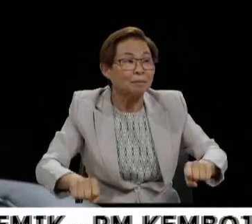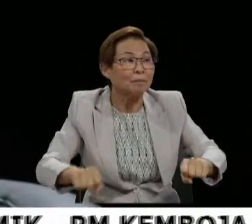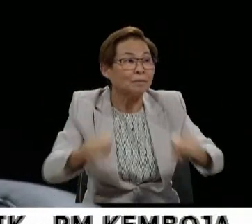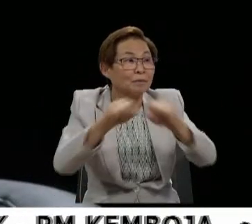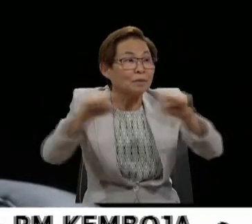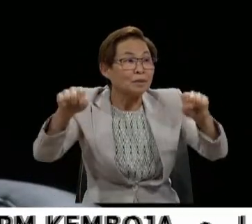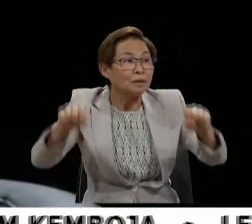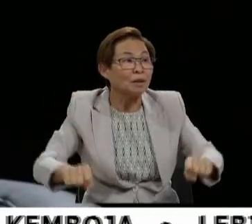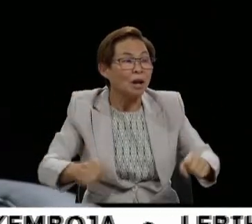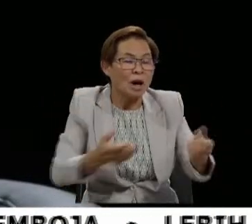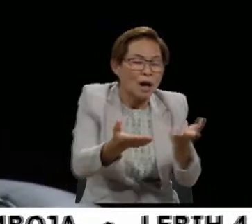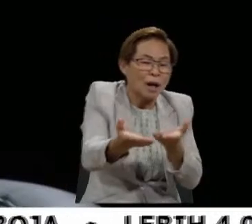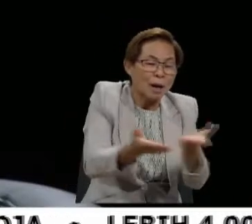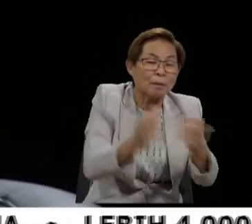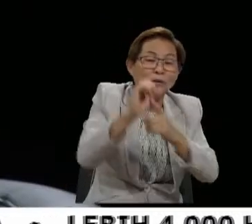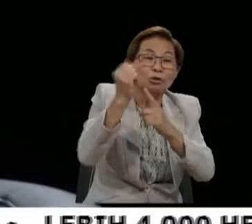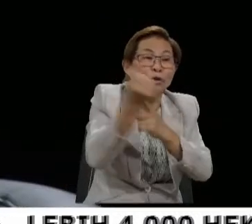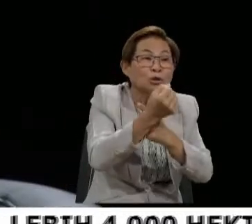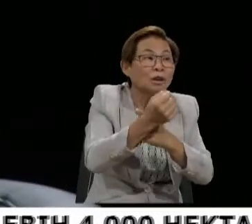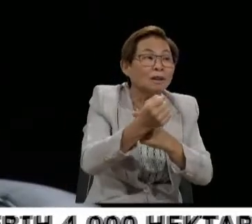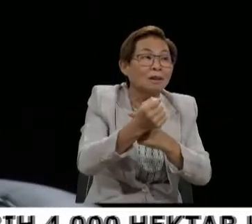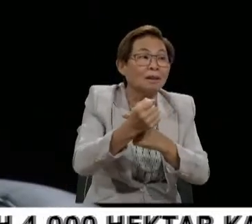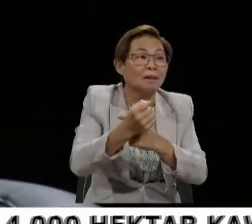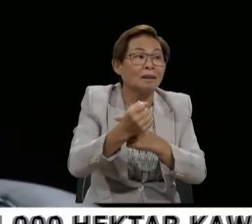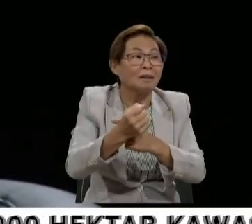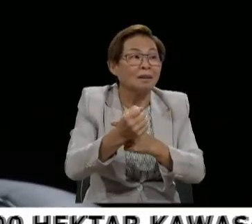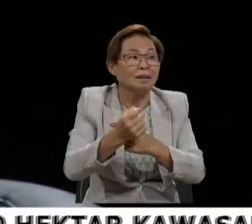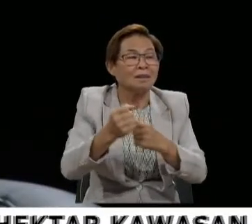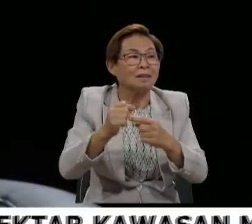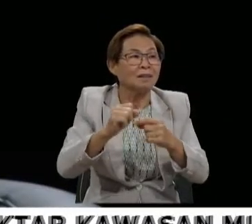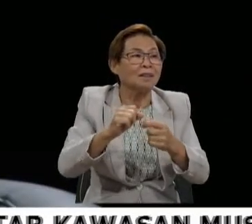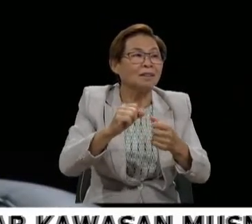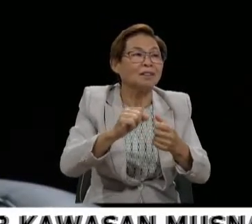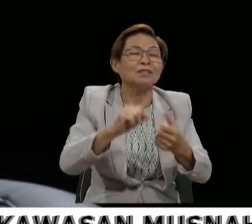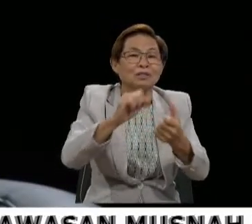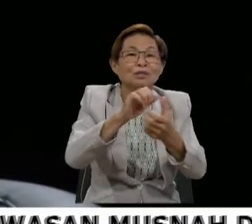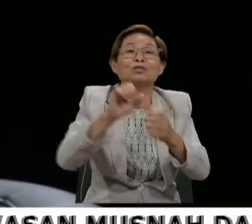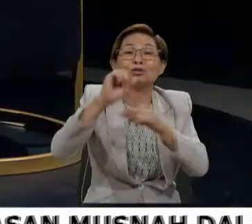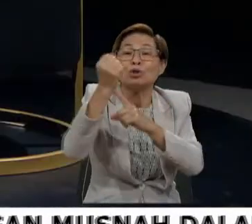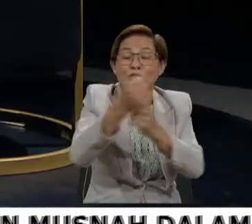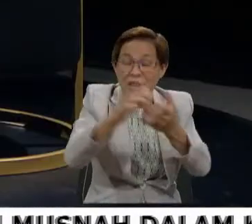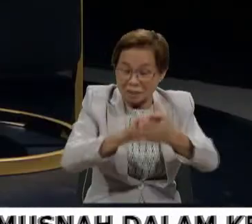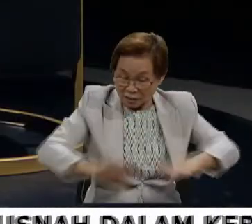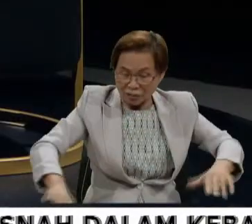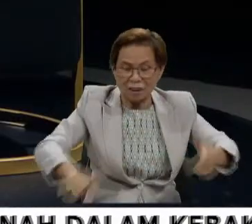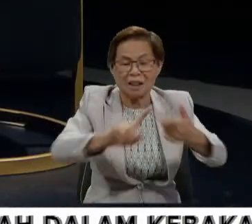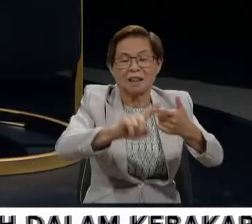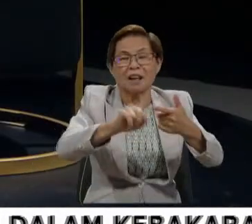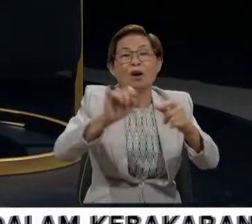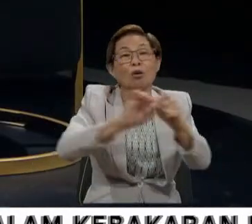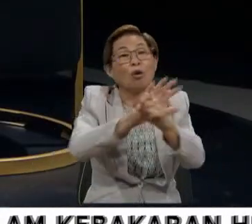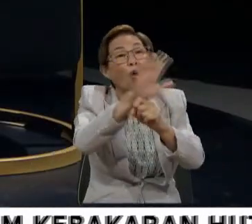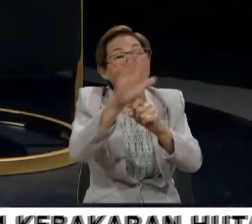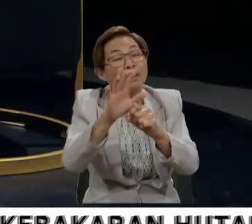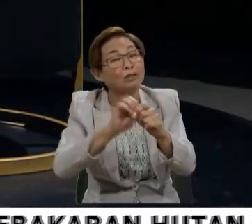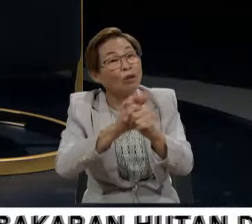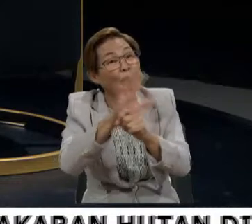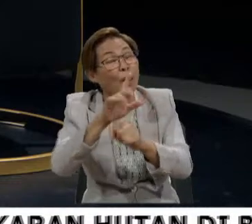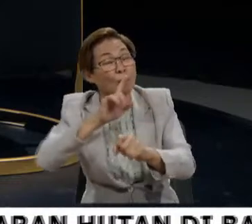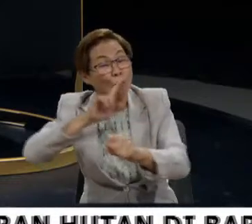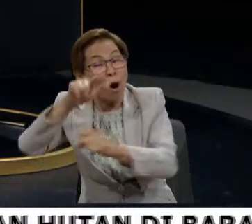perlindungan sosial social safety net itu penting ekoran daripada pengalaman kita semasa covid-19 ya mana mereka memang